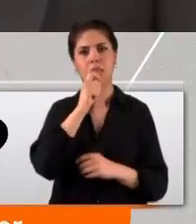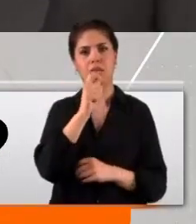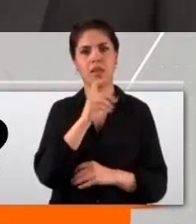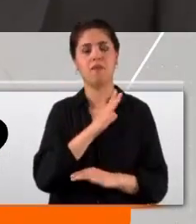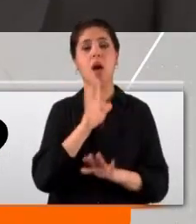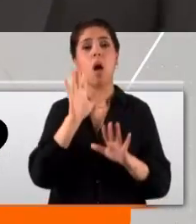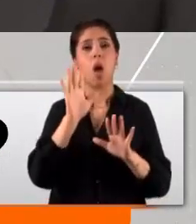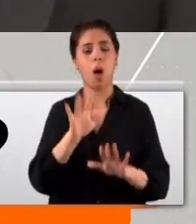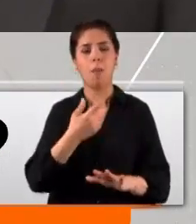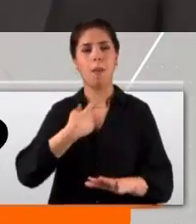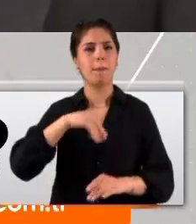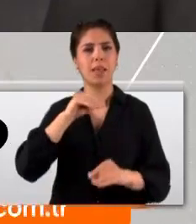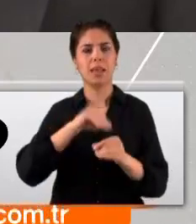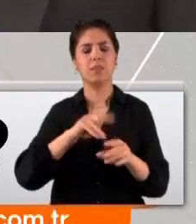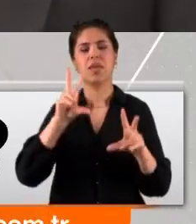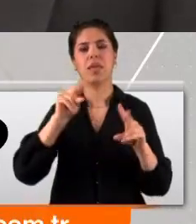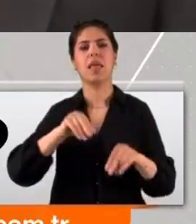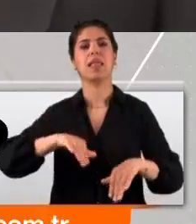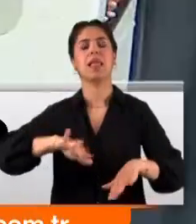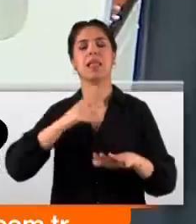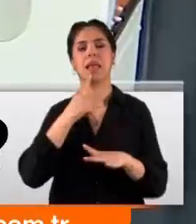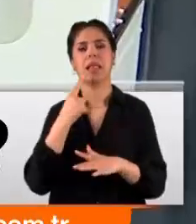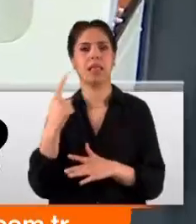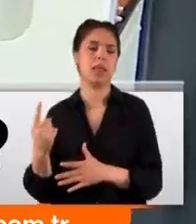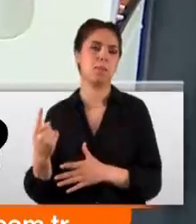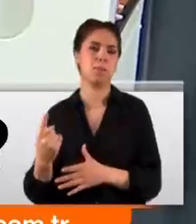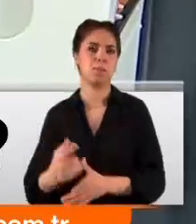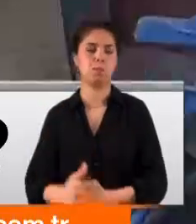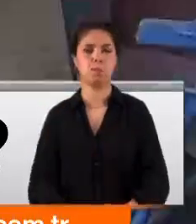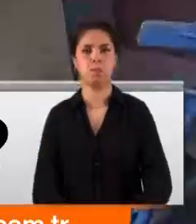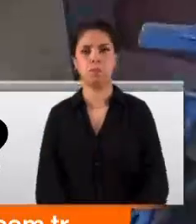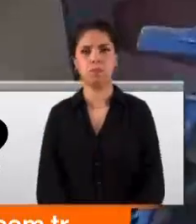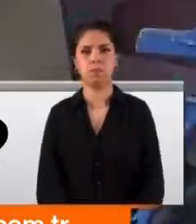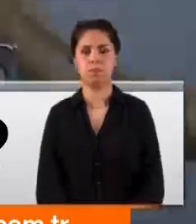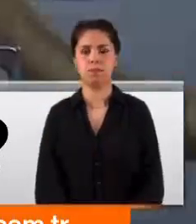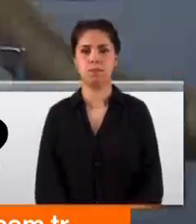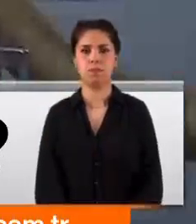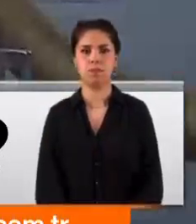ama bizim için yeterli olmadığını söyledik.